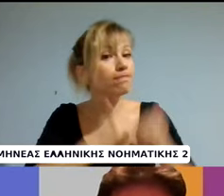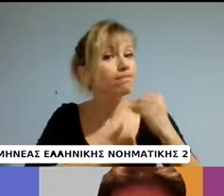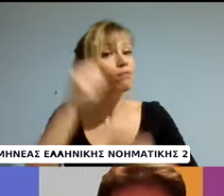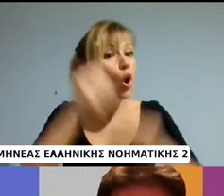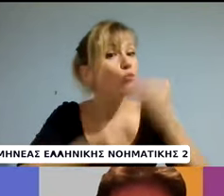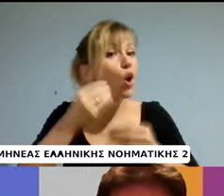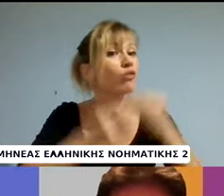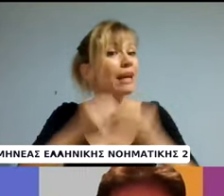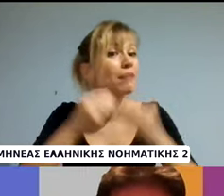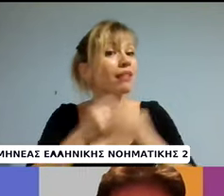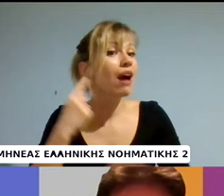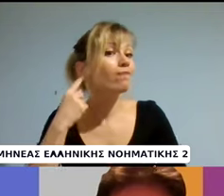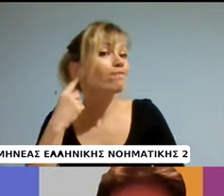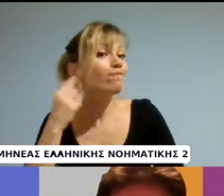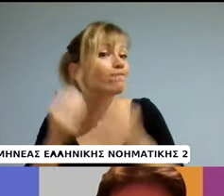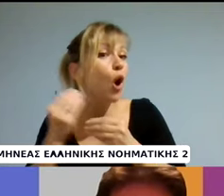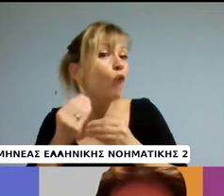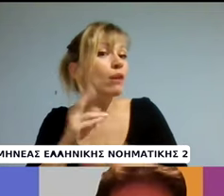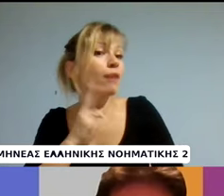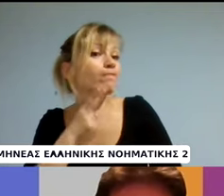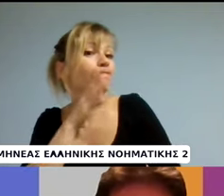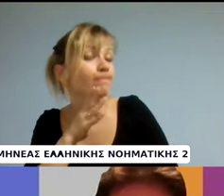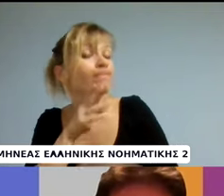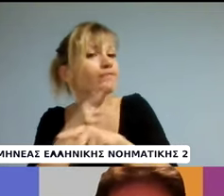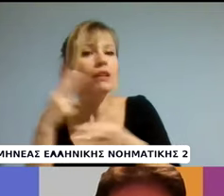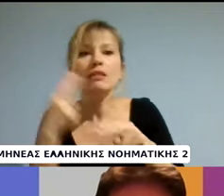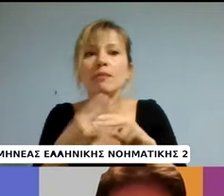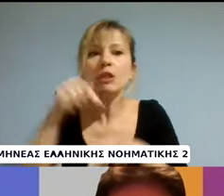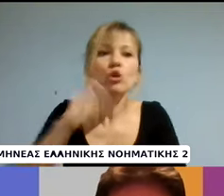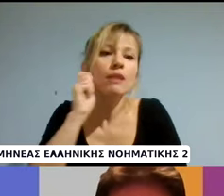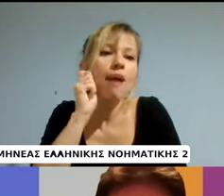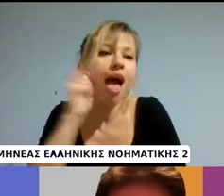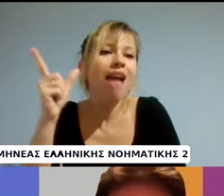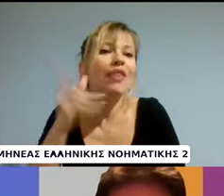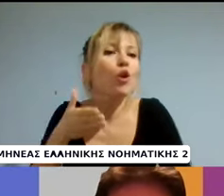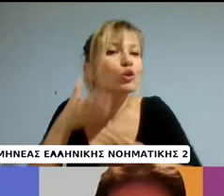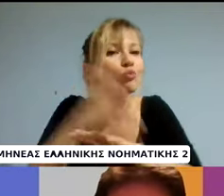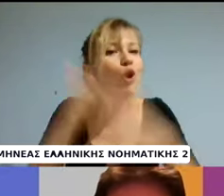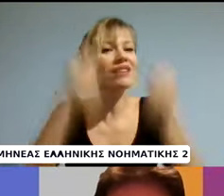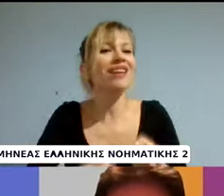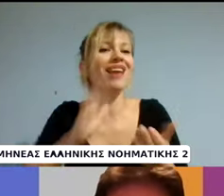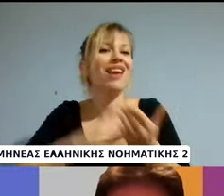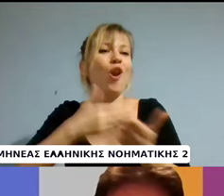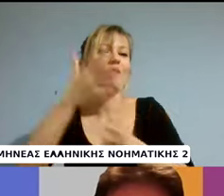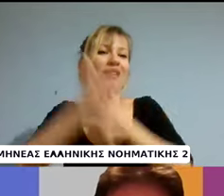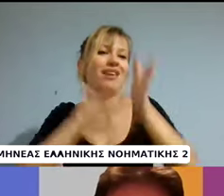και είναι σημαντικό που αυτή η εκδήλωση είναι προσβάσιμη σε αυτές τις συναδέλφους.